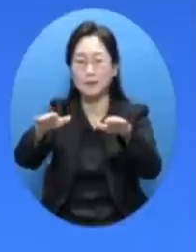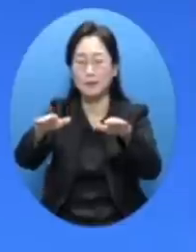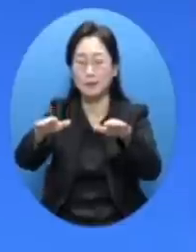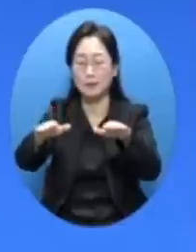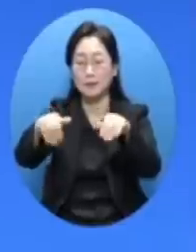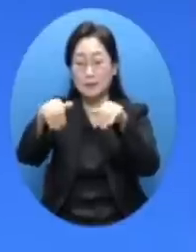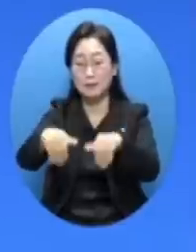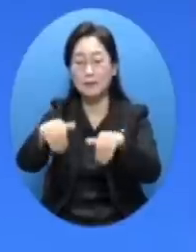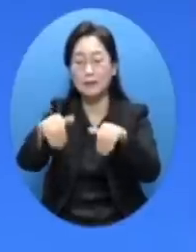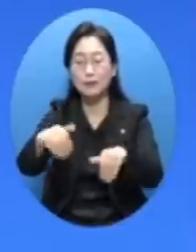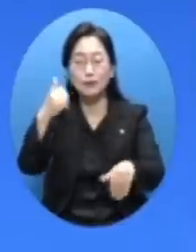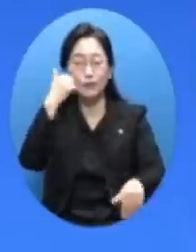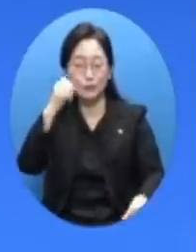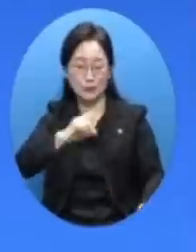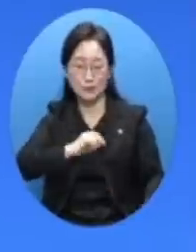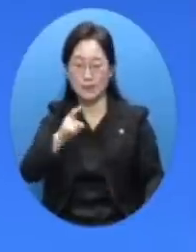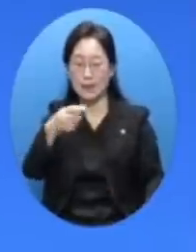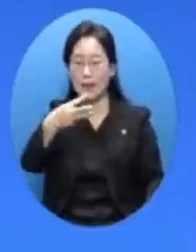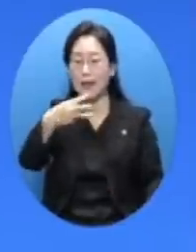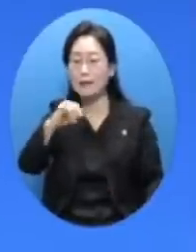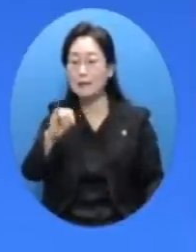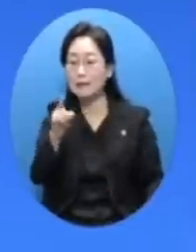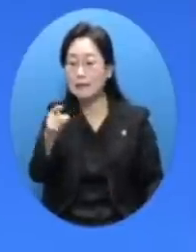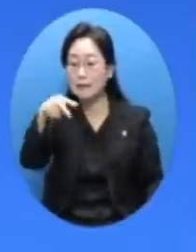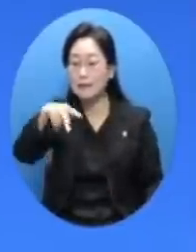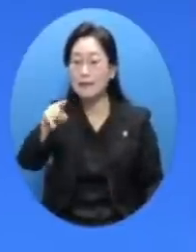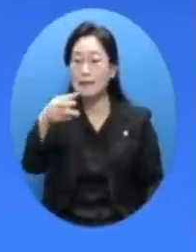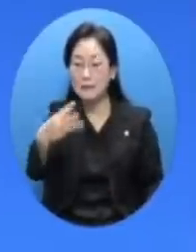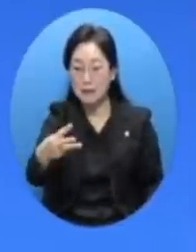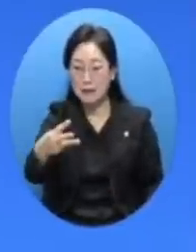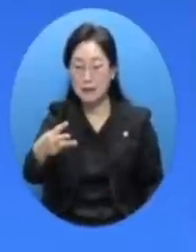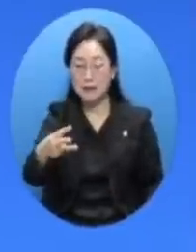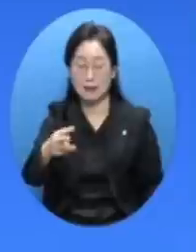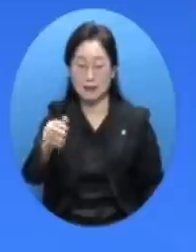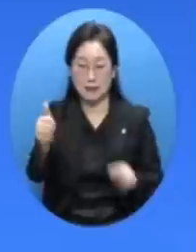집에 하인으로 일하고 엘리에셀이라고 하는 다메섹 사람이 있는데